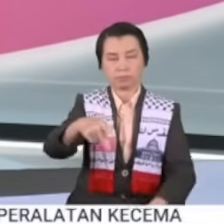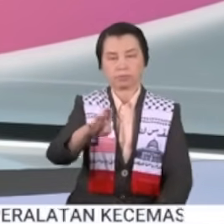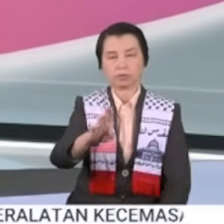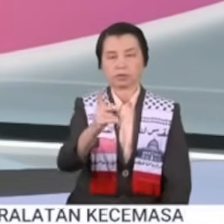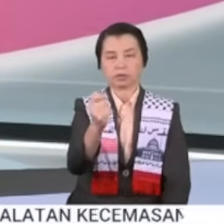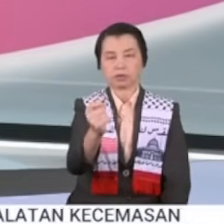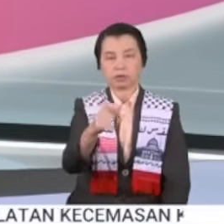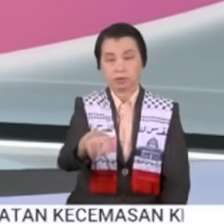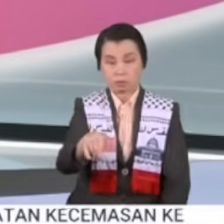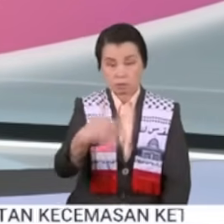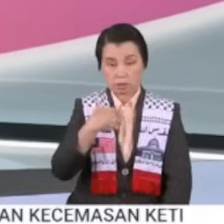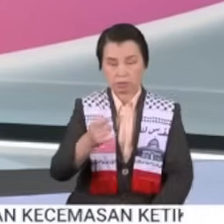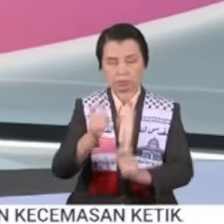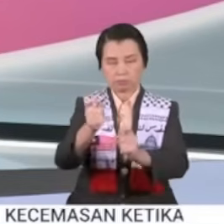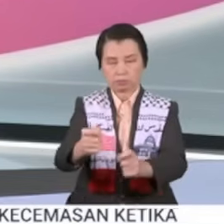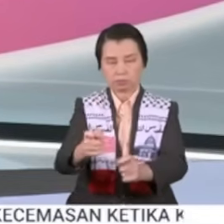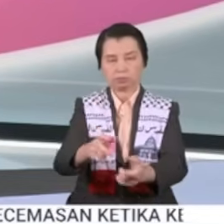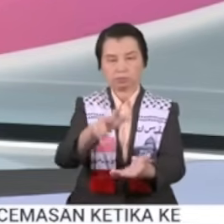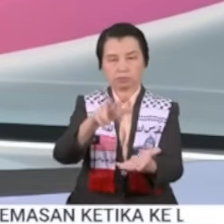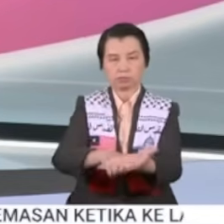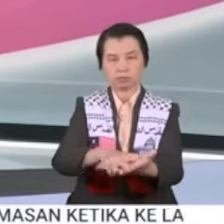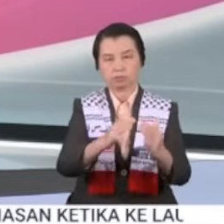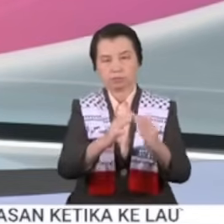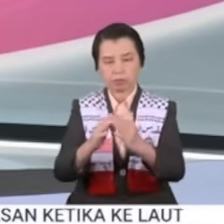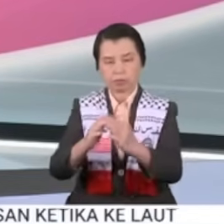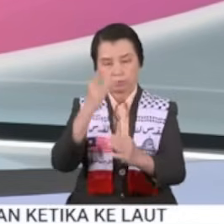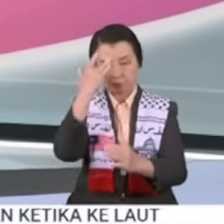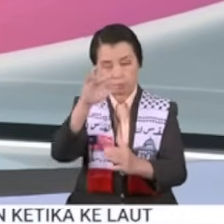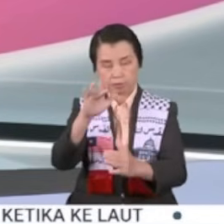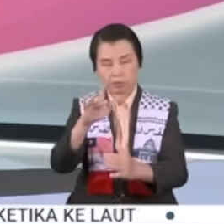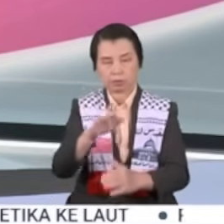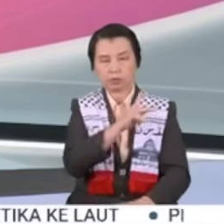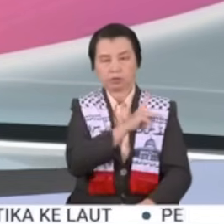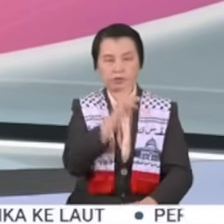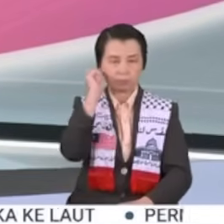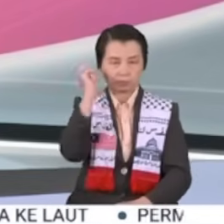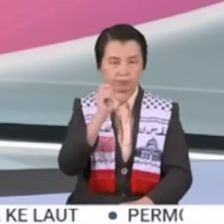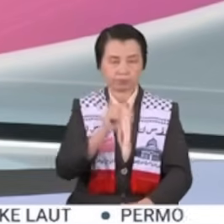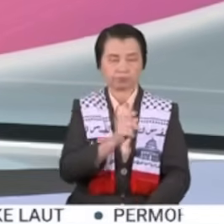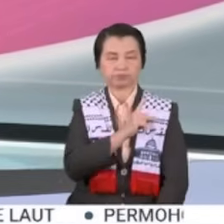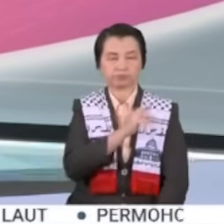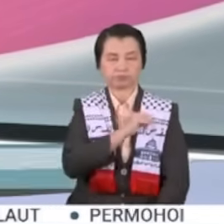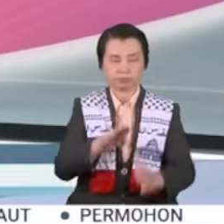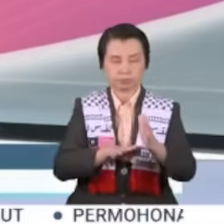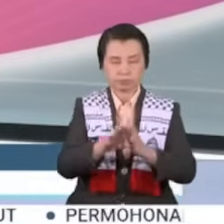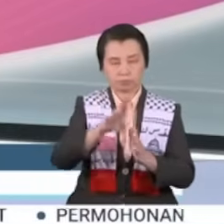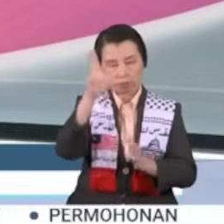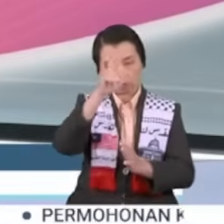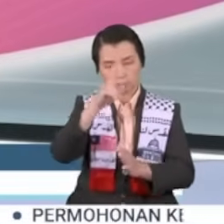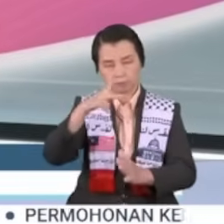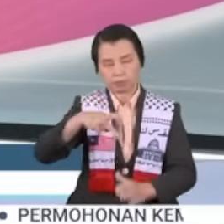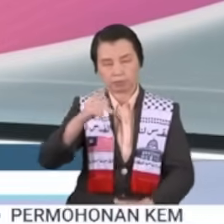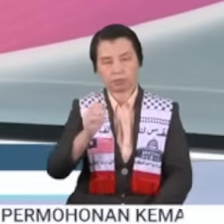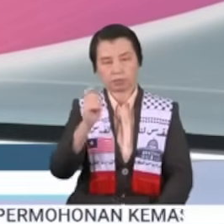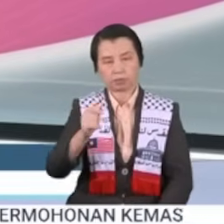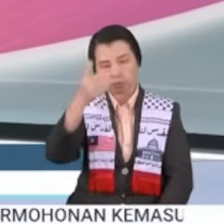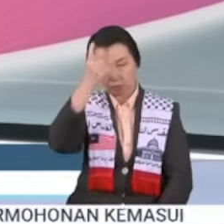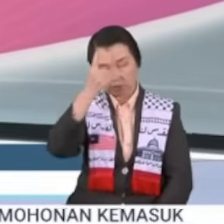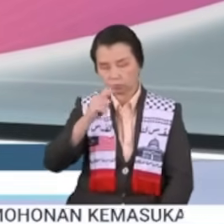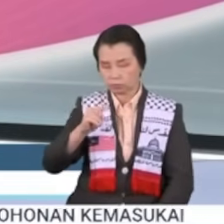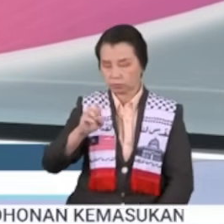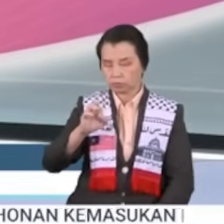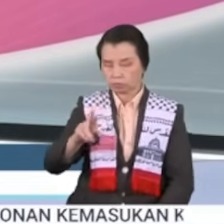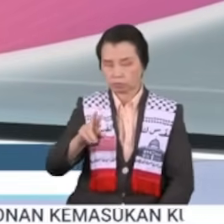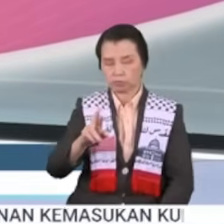tempatan PBT yang menerima Anugerah penarafan Bandar pintar menurut ketua setiausaha Kementerian bangunan kerajaan tempatan Datuk Mohamad Nor